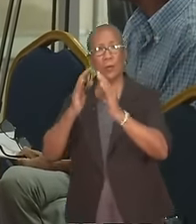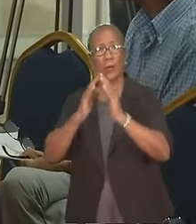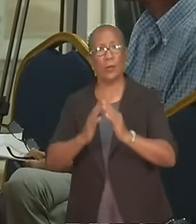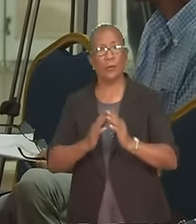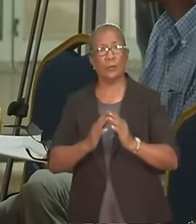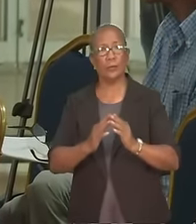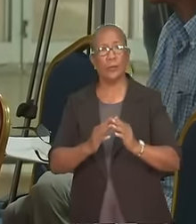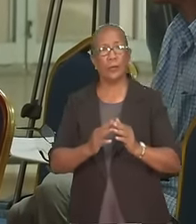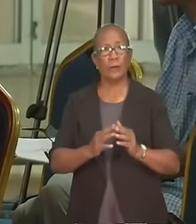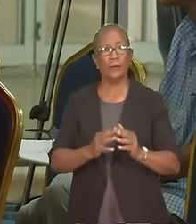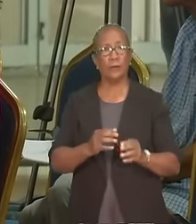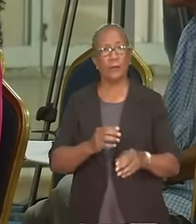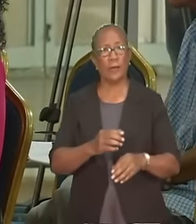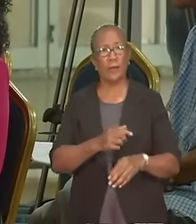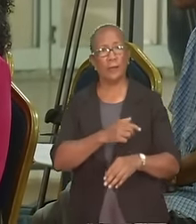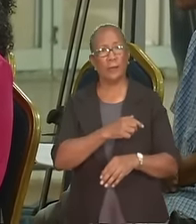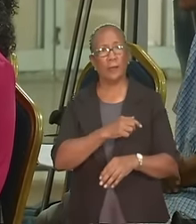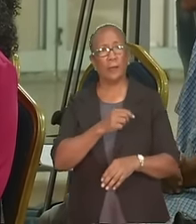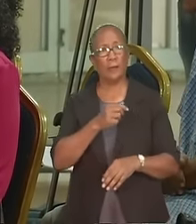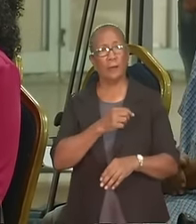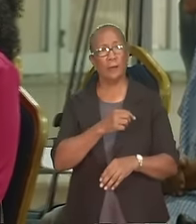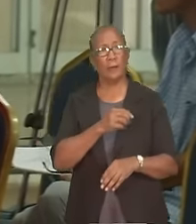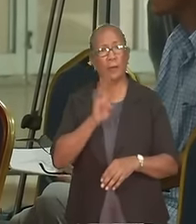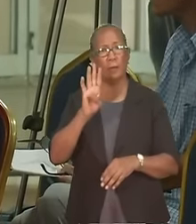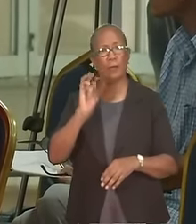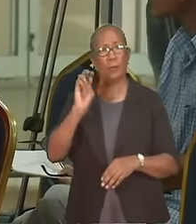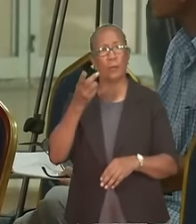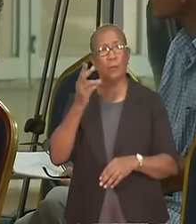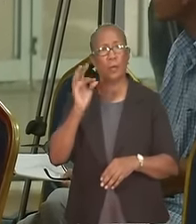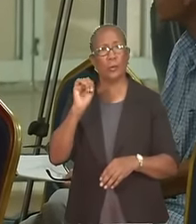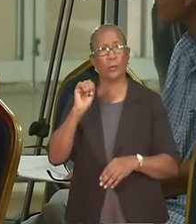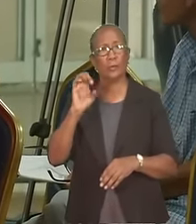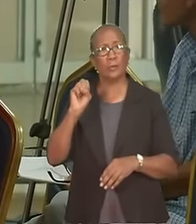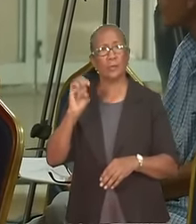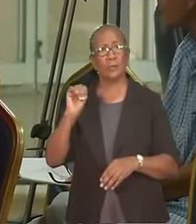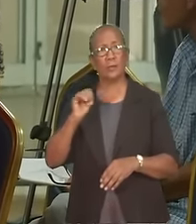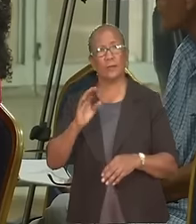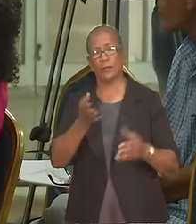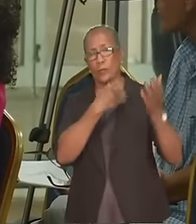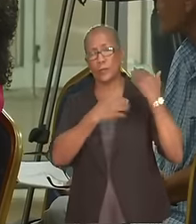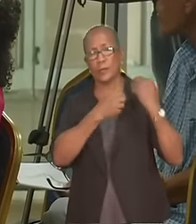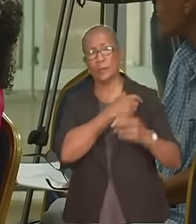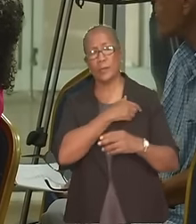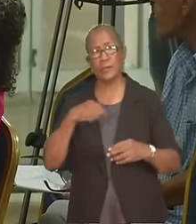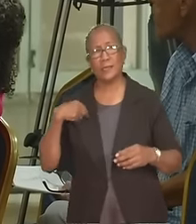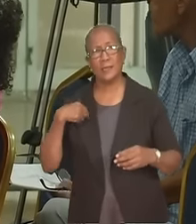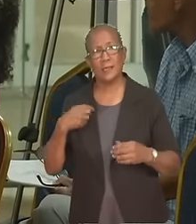Bouterse. Hoe staat het met, wat is de status van met betrekking tot de bouw ervan?